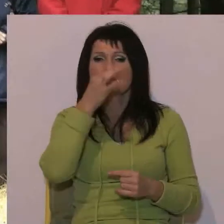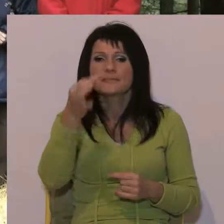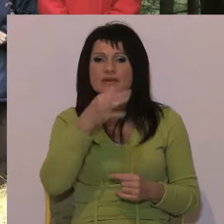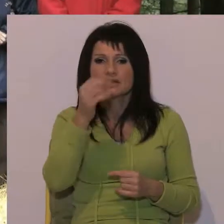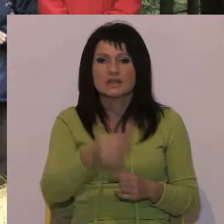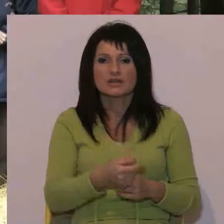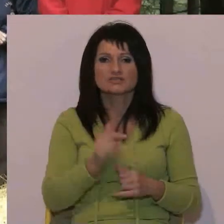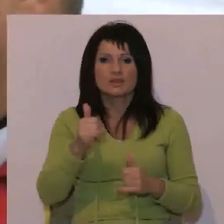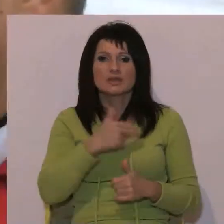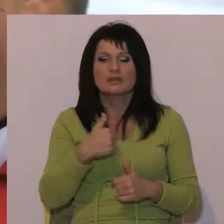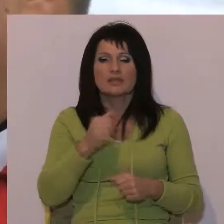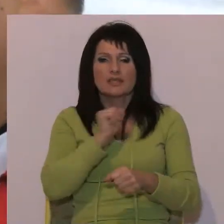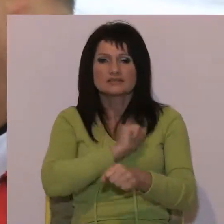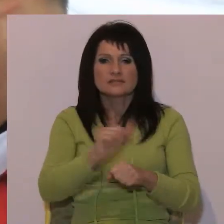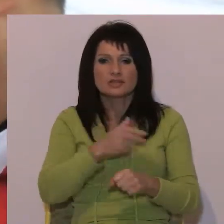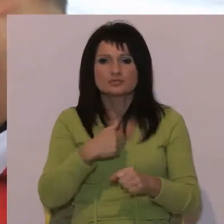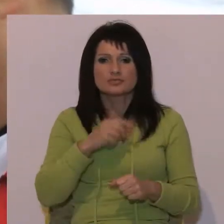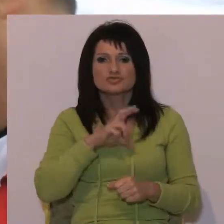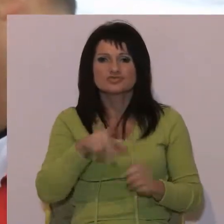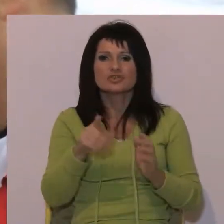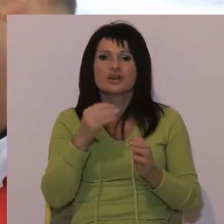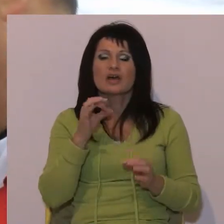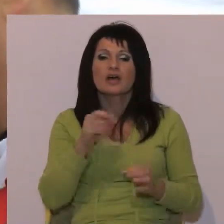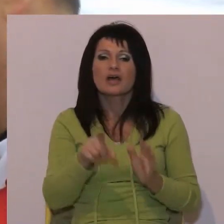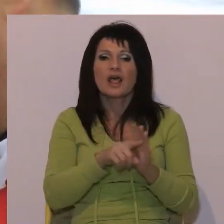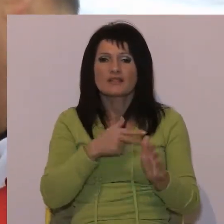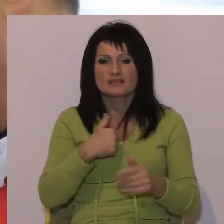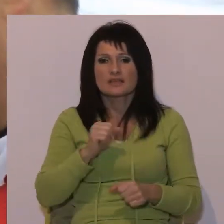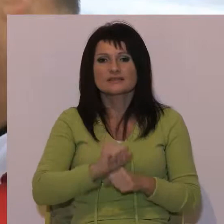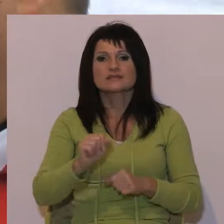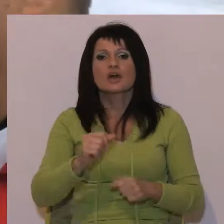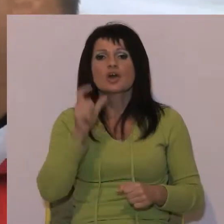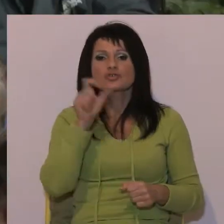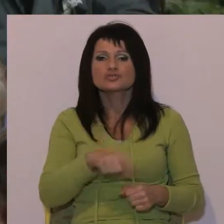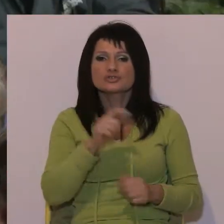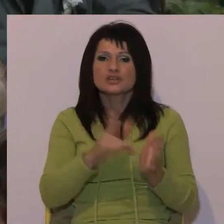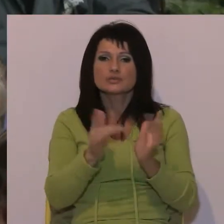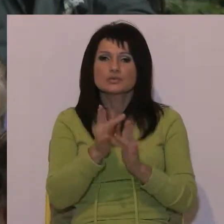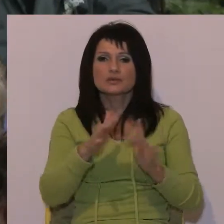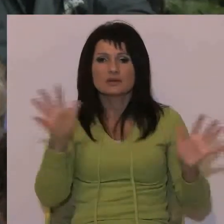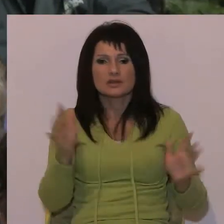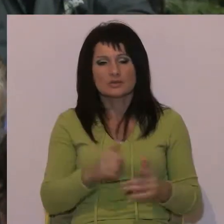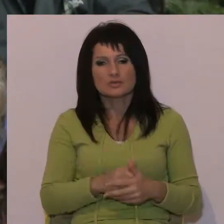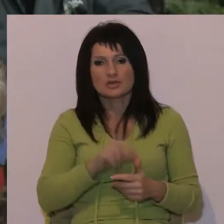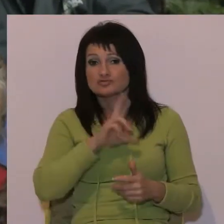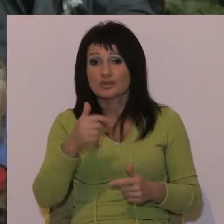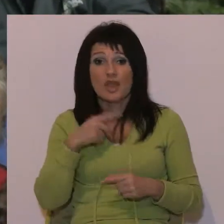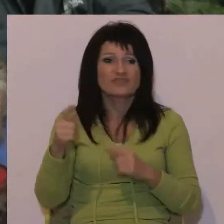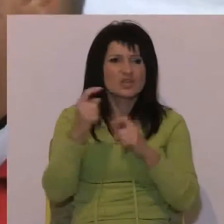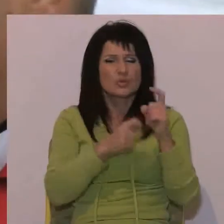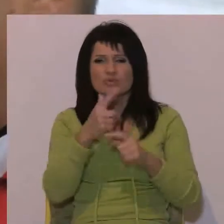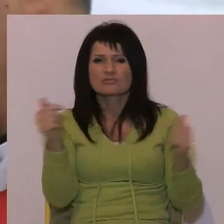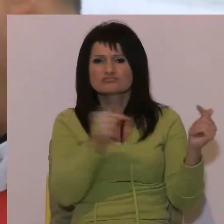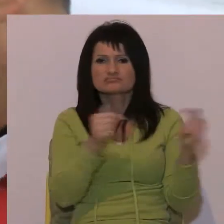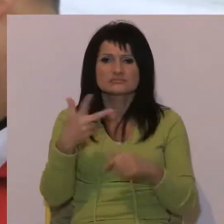tu jesteśmy, czym dla mnie jest właśnie krzyż Jezusa Chrystusa. Czy ja w tej przepychance czasem nie uczestniczę?